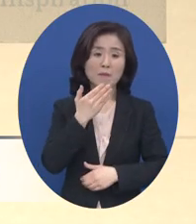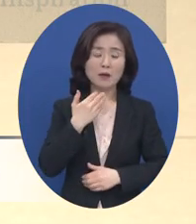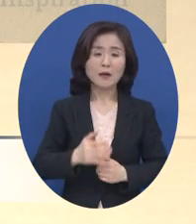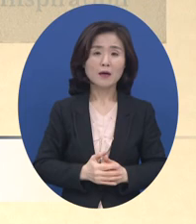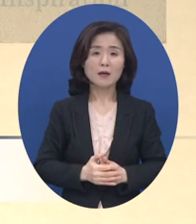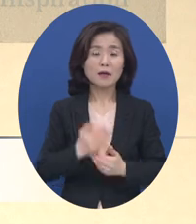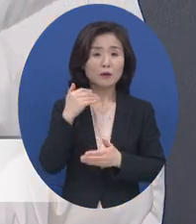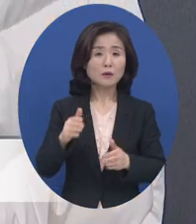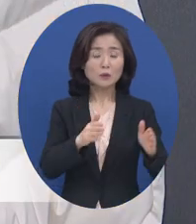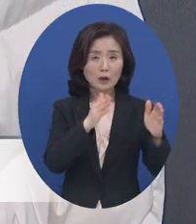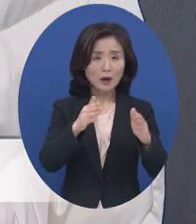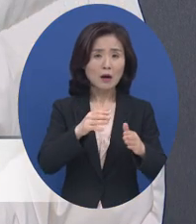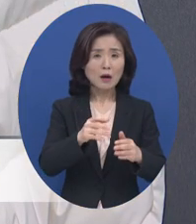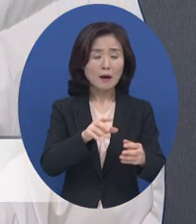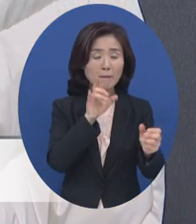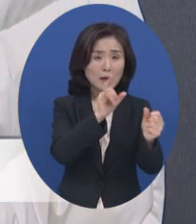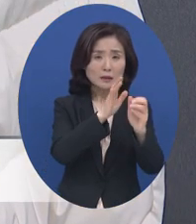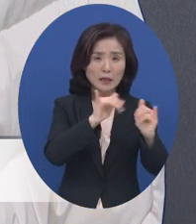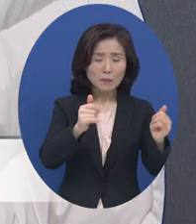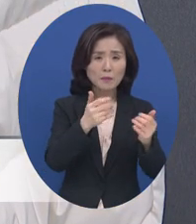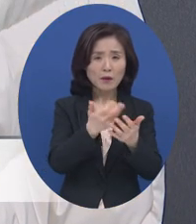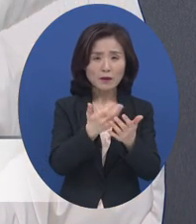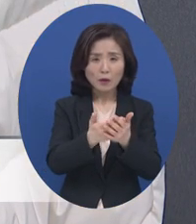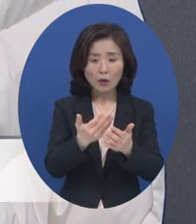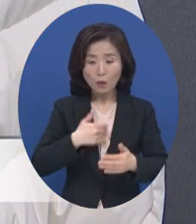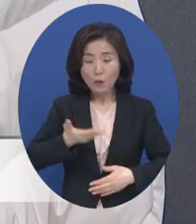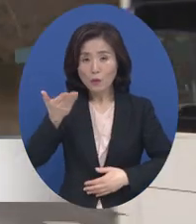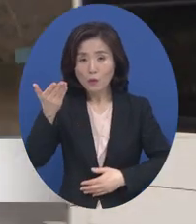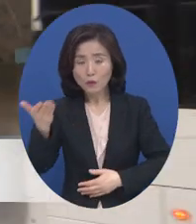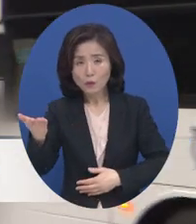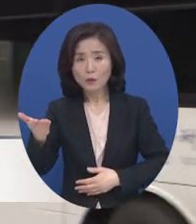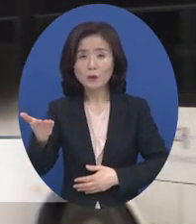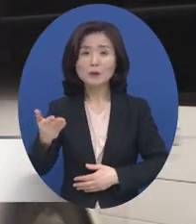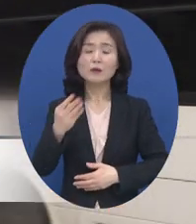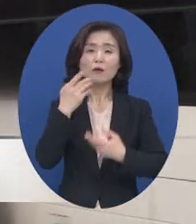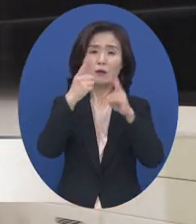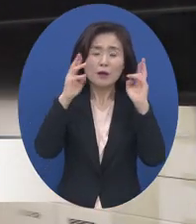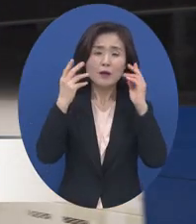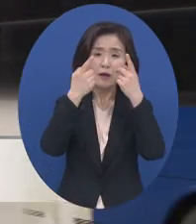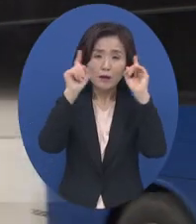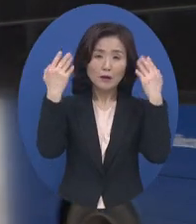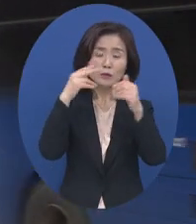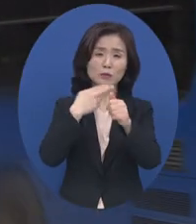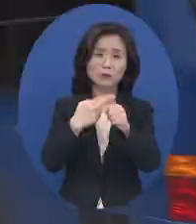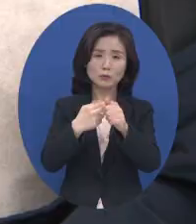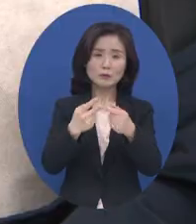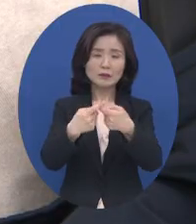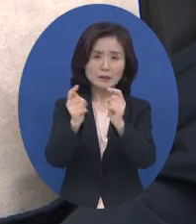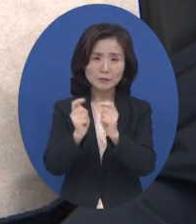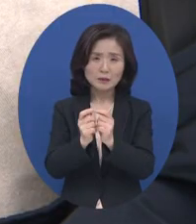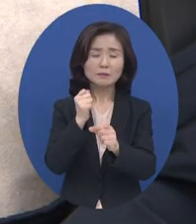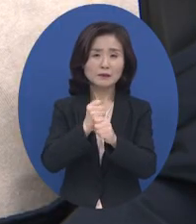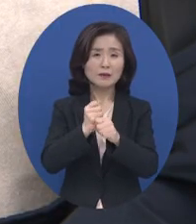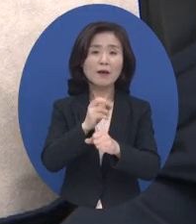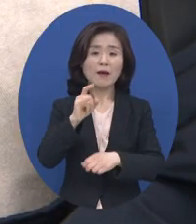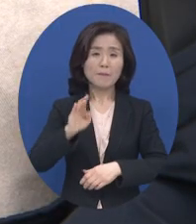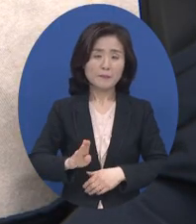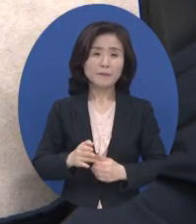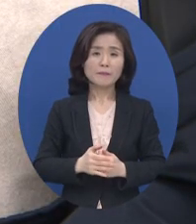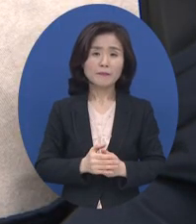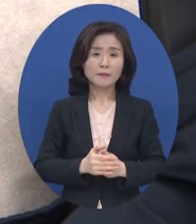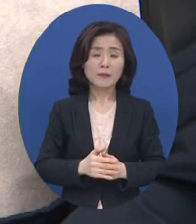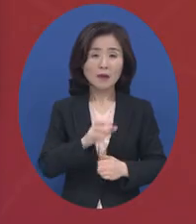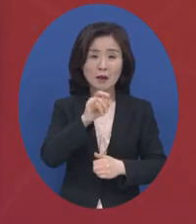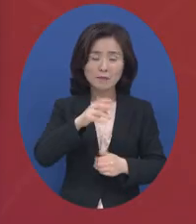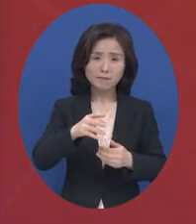공개 동선 데이터를 제공하고 천정이 서울대 교수 팀의 동영 암호 기술을 적용해 만든 앱 잉카 앱을 설치한 후 위치정보